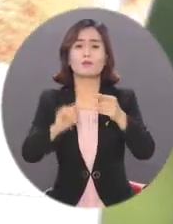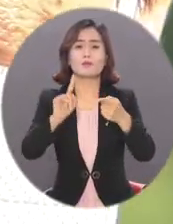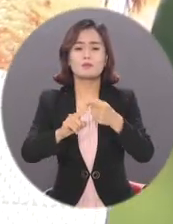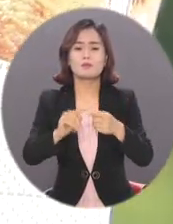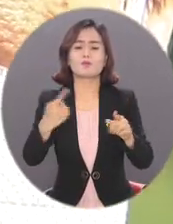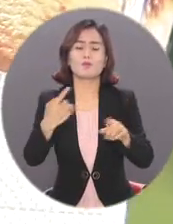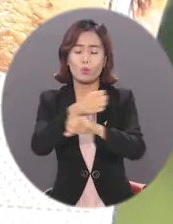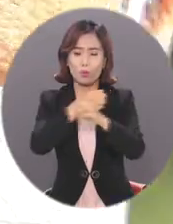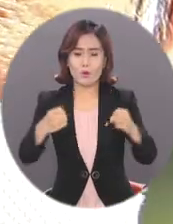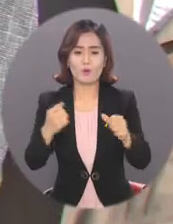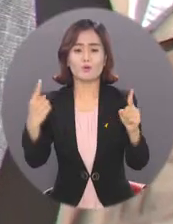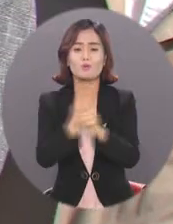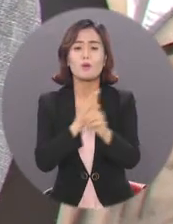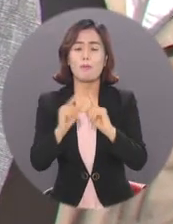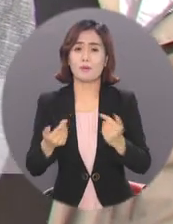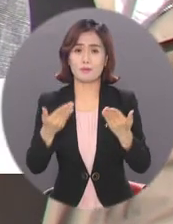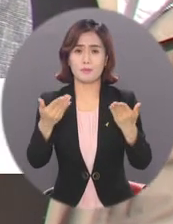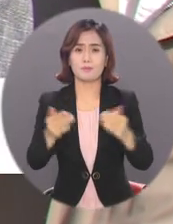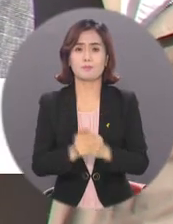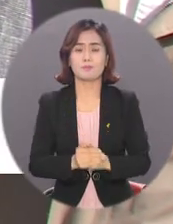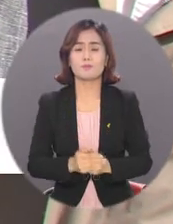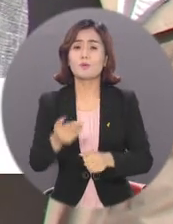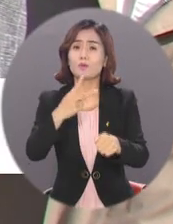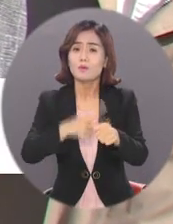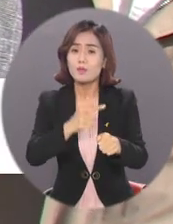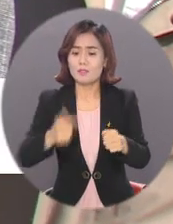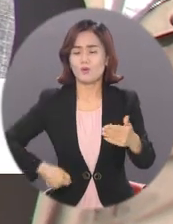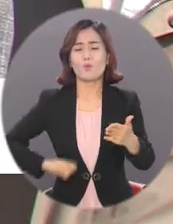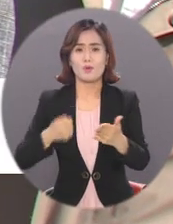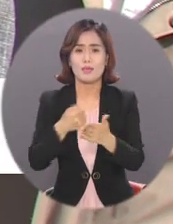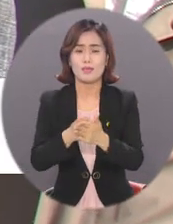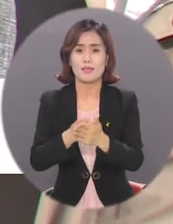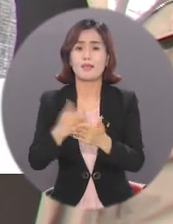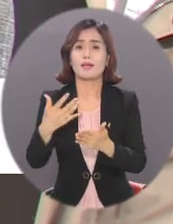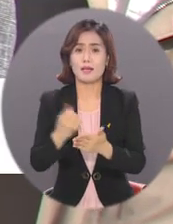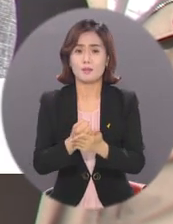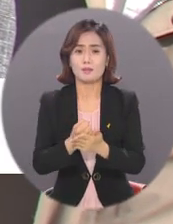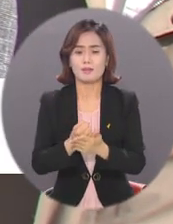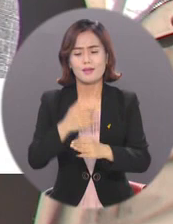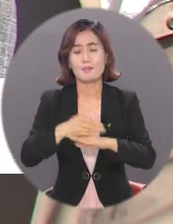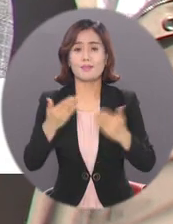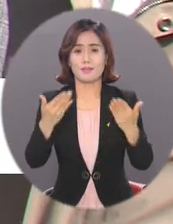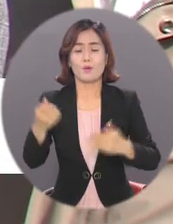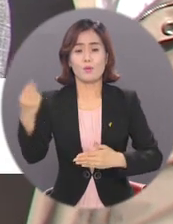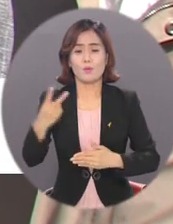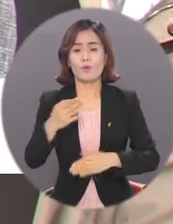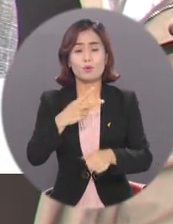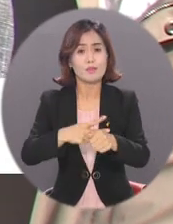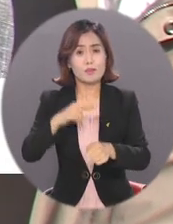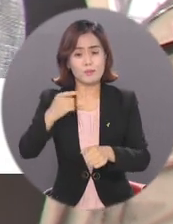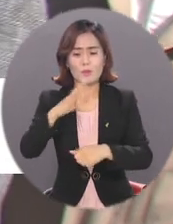말로 화답했습니다. 우리 선생님이 같이 이렇게 용기를 내서 감사드려요. 그리고 또 역시 우리